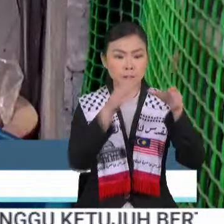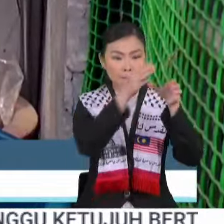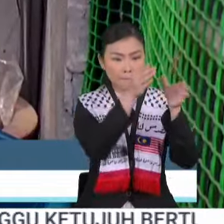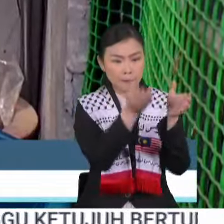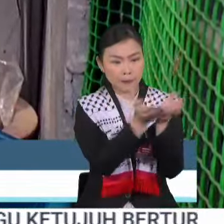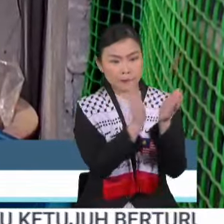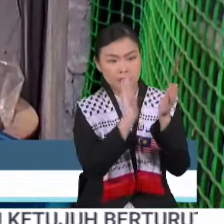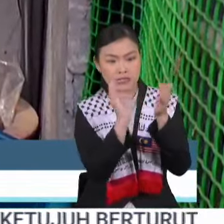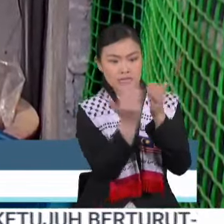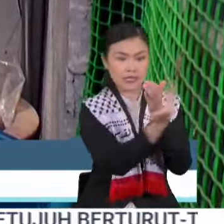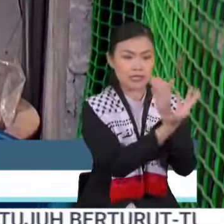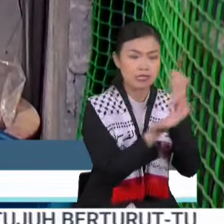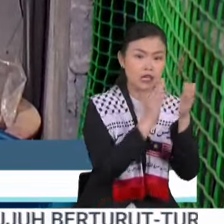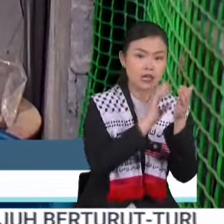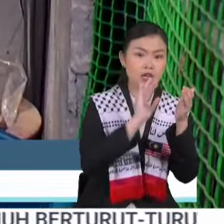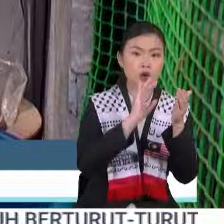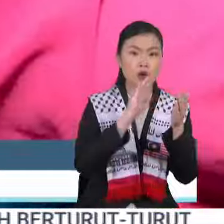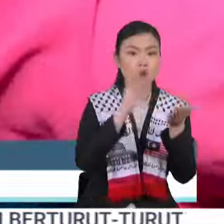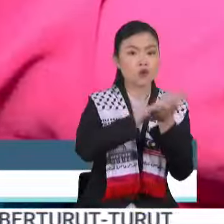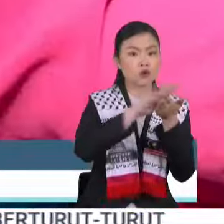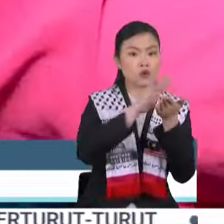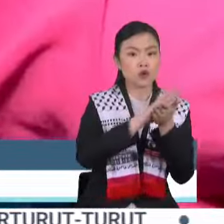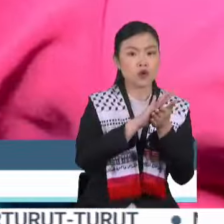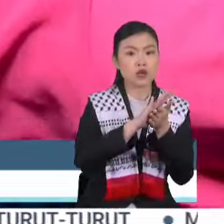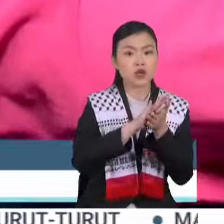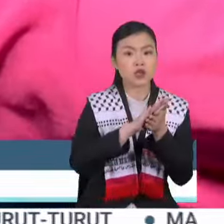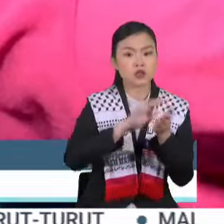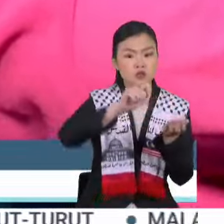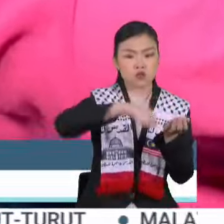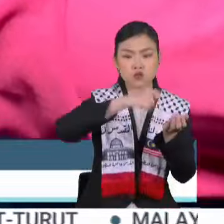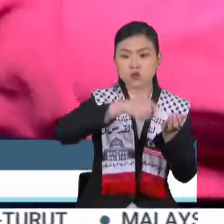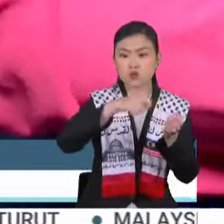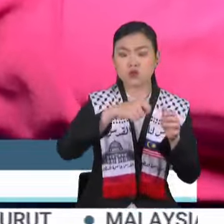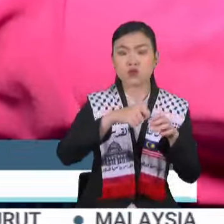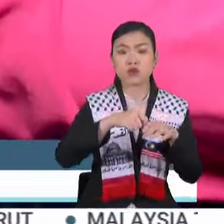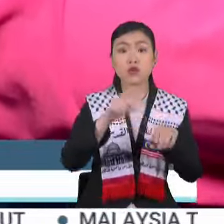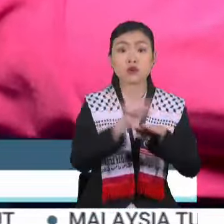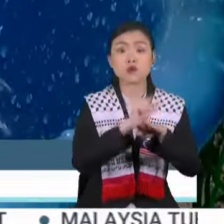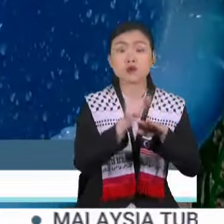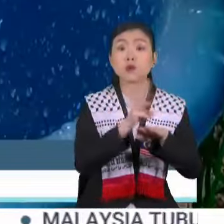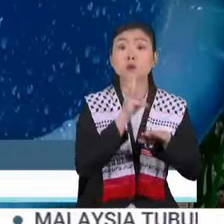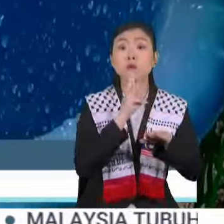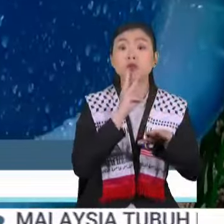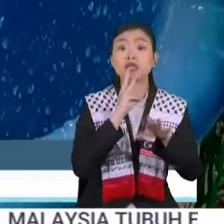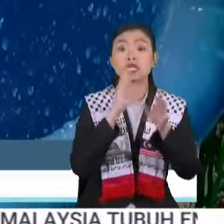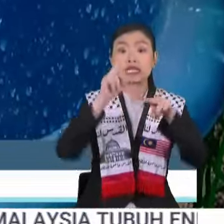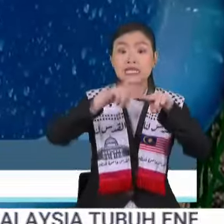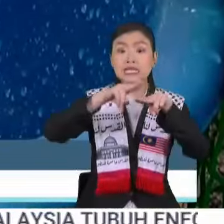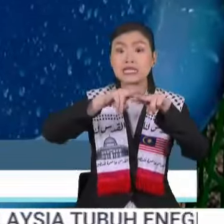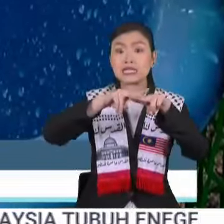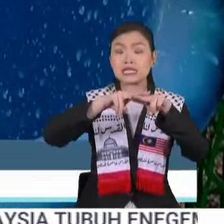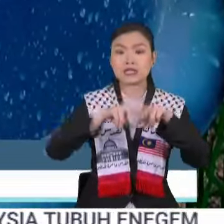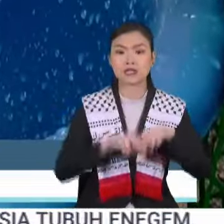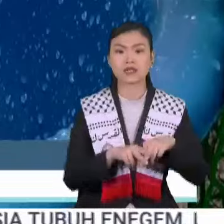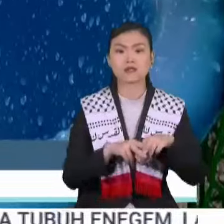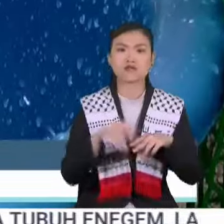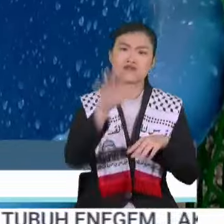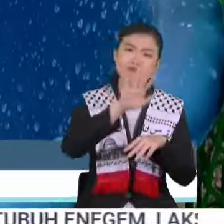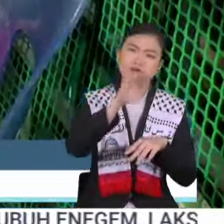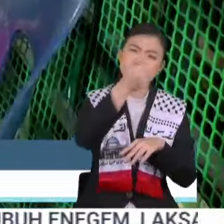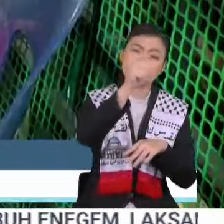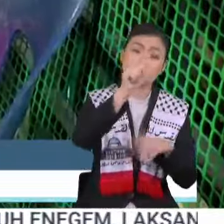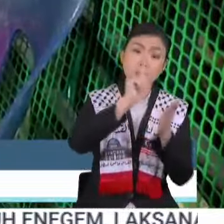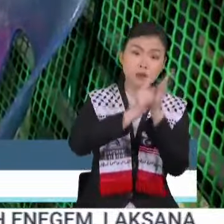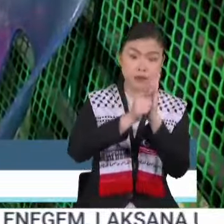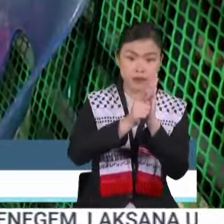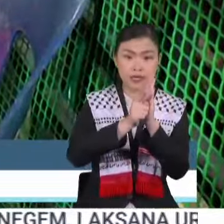akak rendam dengan air garam sebelum akak mulakan pencucian. Rendam apa dalam 10 minit, lepas tu baru kita